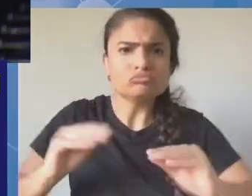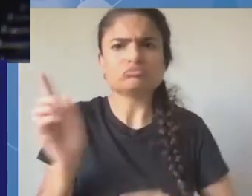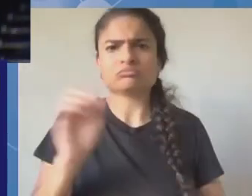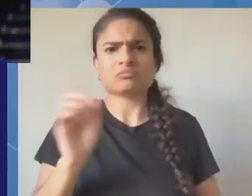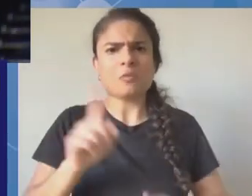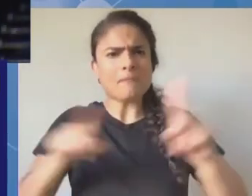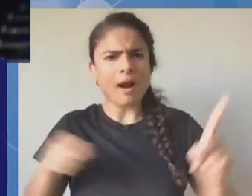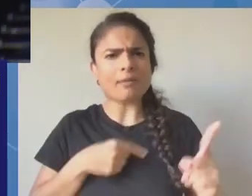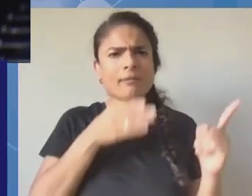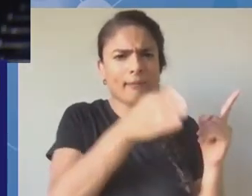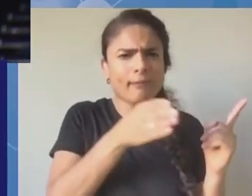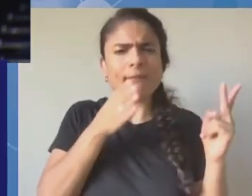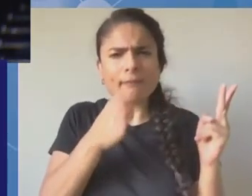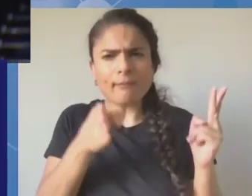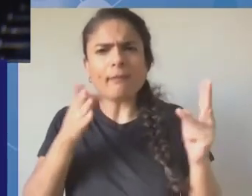我有一个建议，